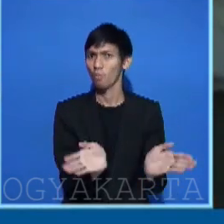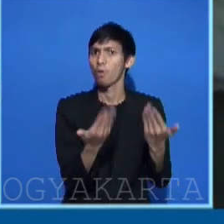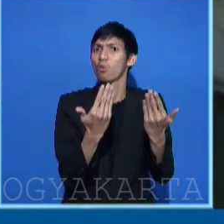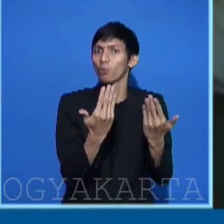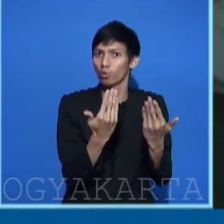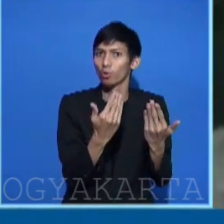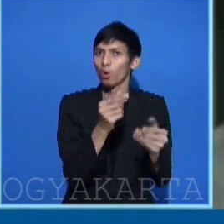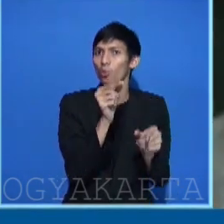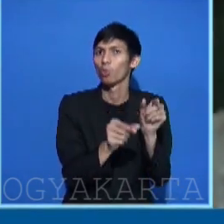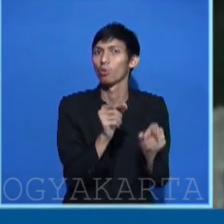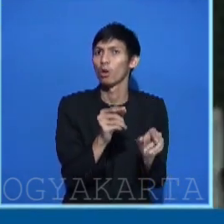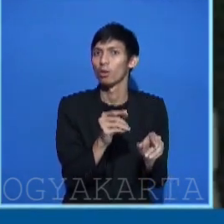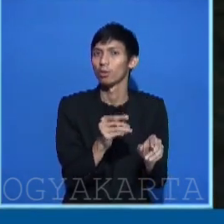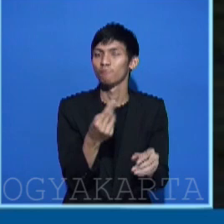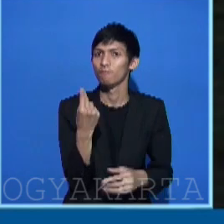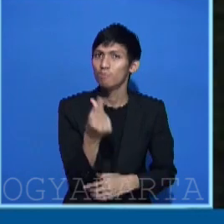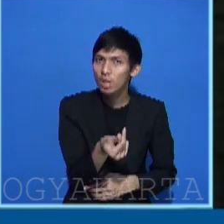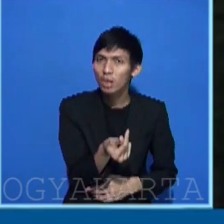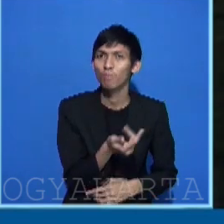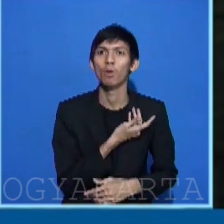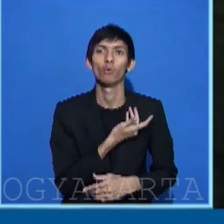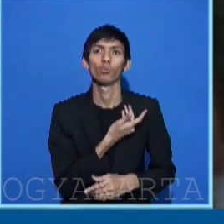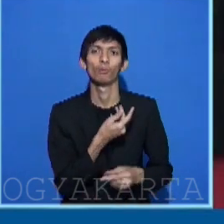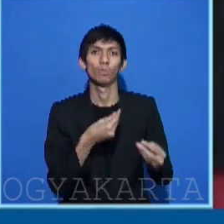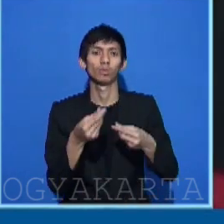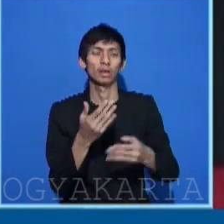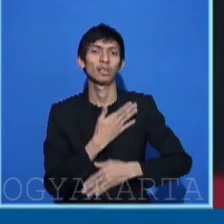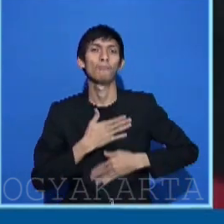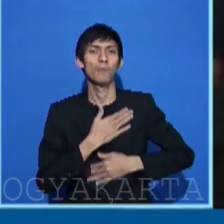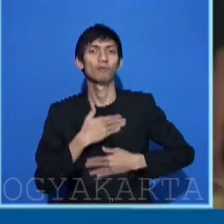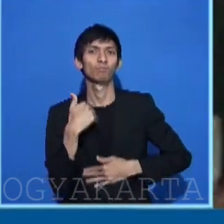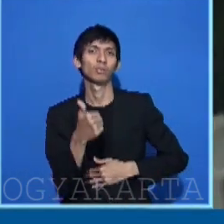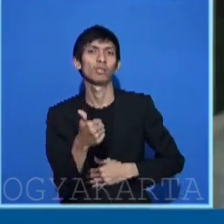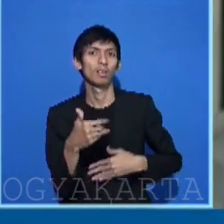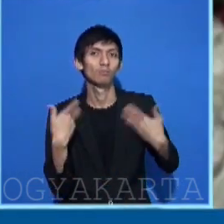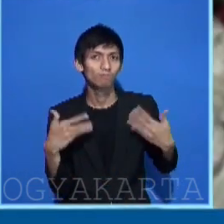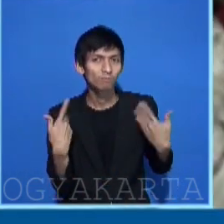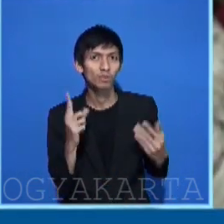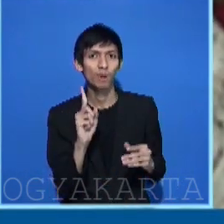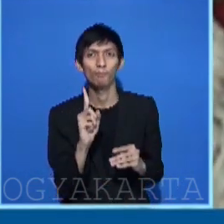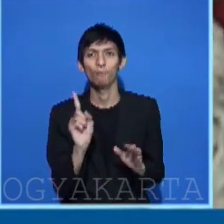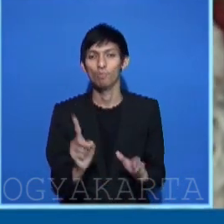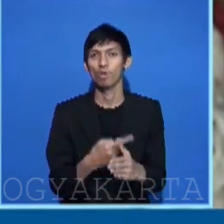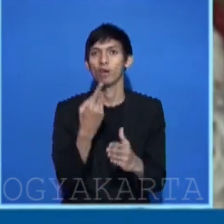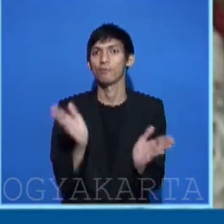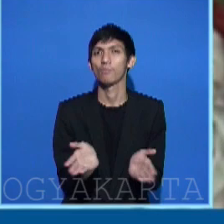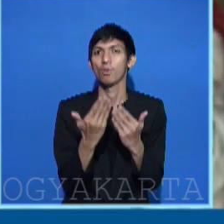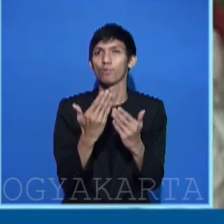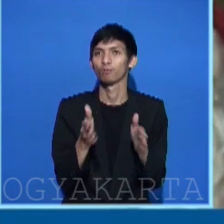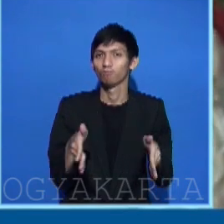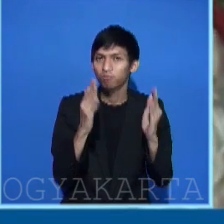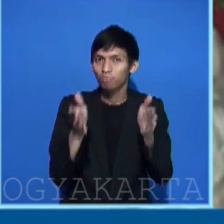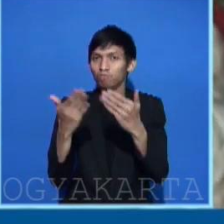badhe blonjo ing peken menika rumaos remen, aman lan nyaman wiwit saking pembangunan kios ingkang katoto sae, papan